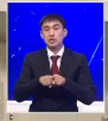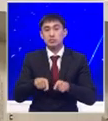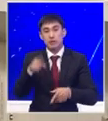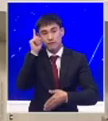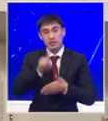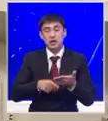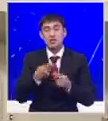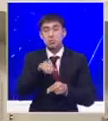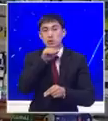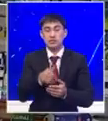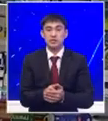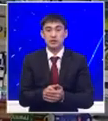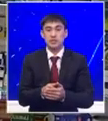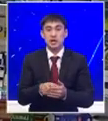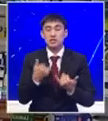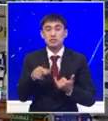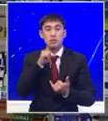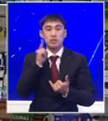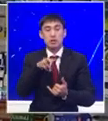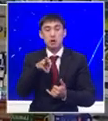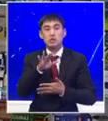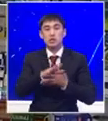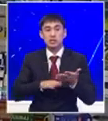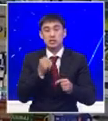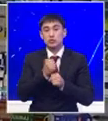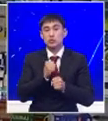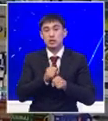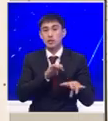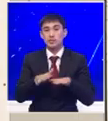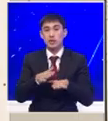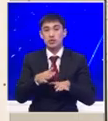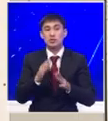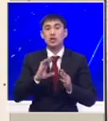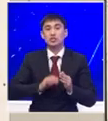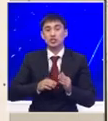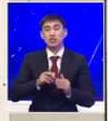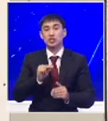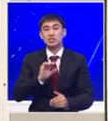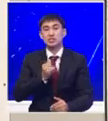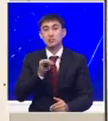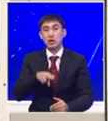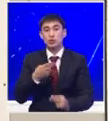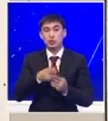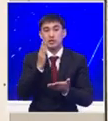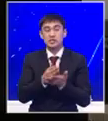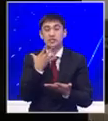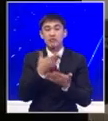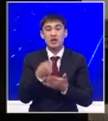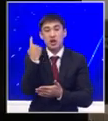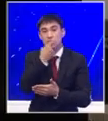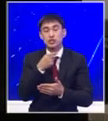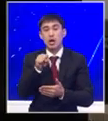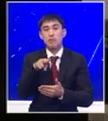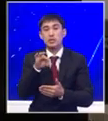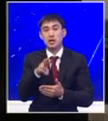верна этой профессии теперь и молодая Маржан продолжает эту династию уже как частный предприниматель у которой есть своя личная